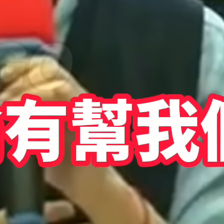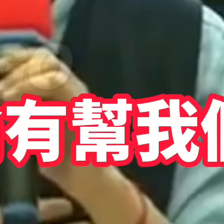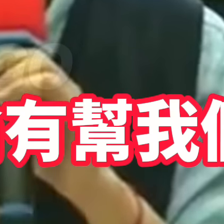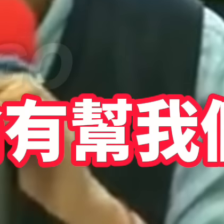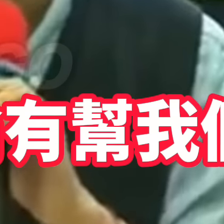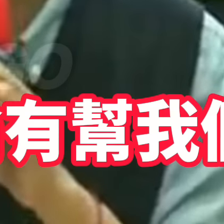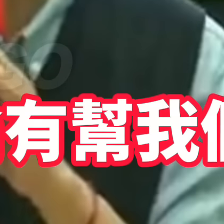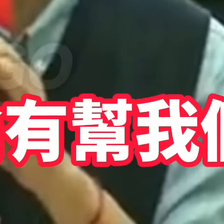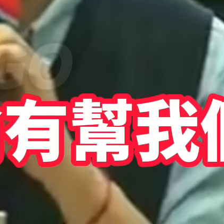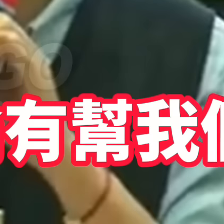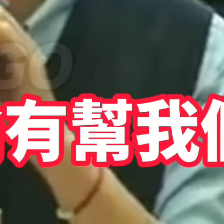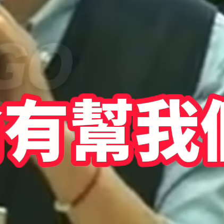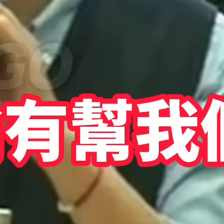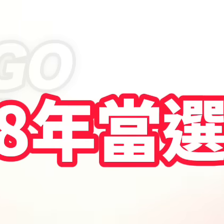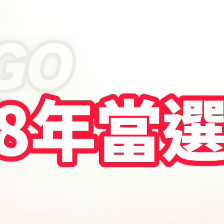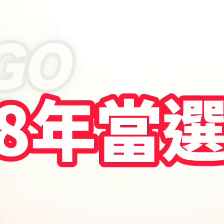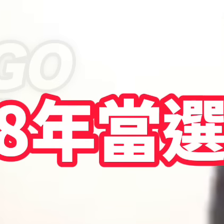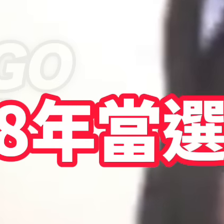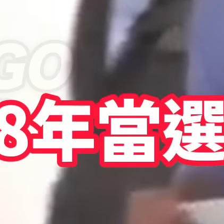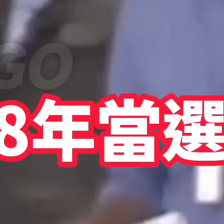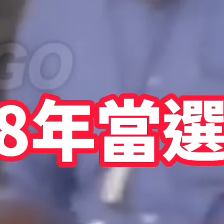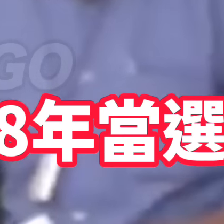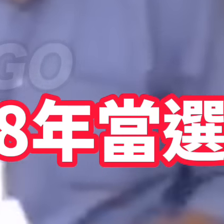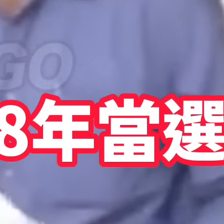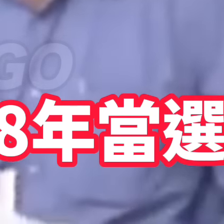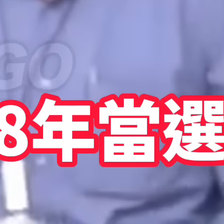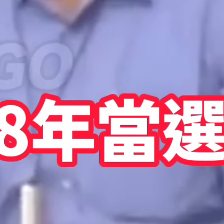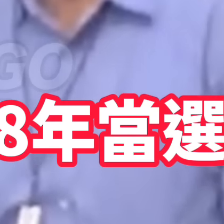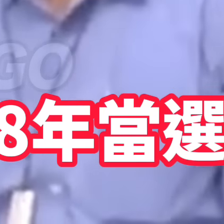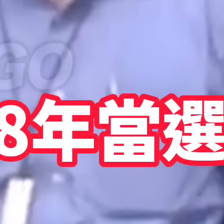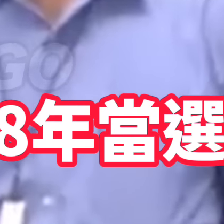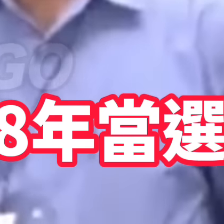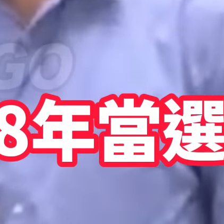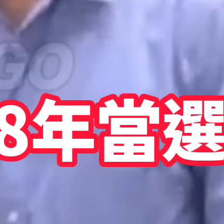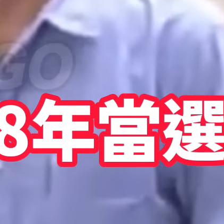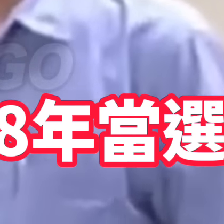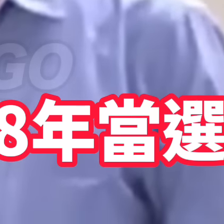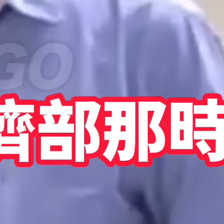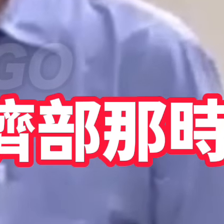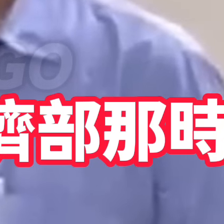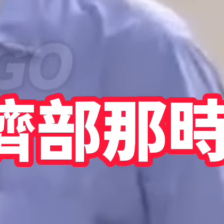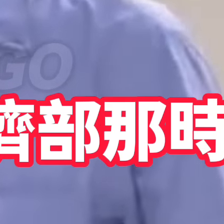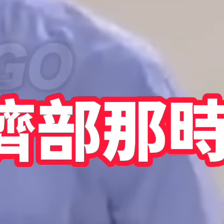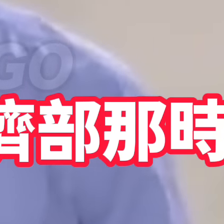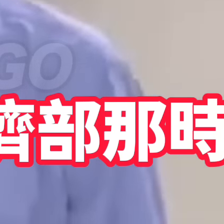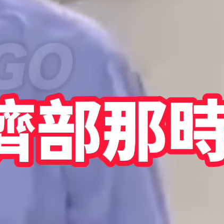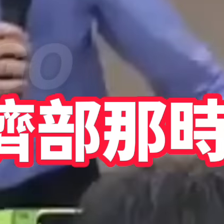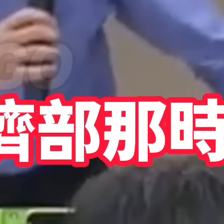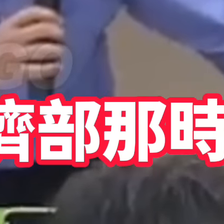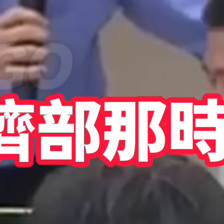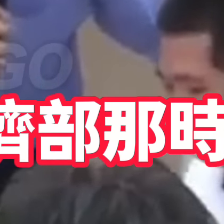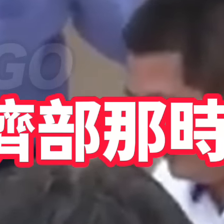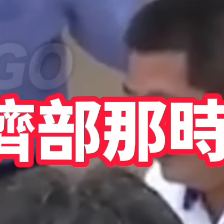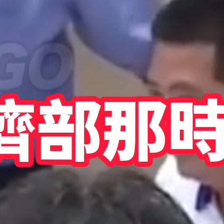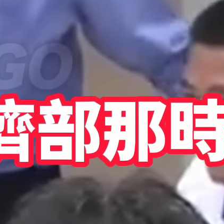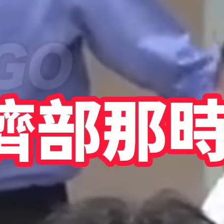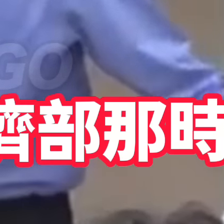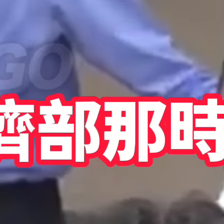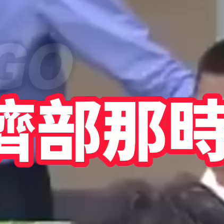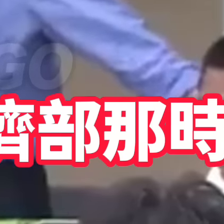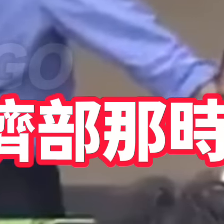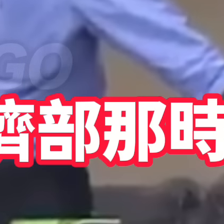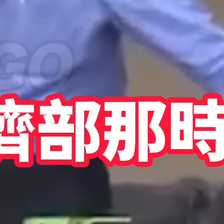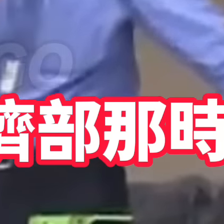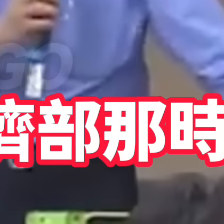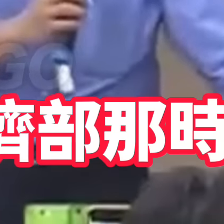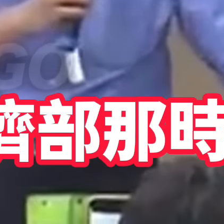国瑜有帮我们挡一枪嘞，伊2008年当选之后吼。阿姨中央经济部一本一